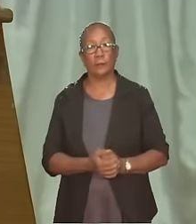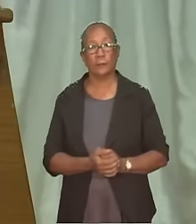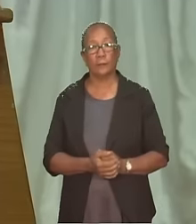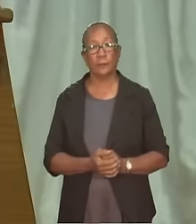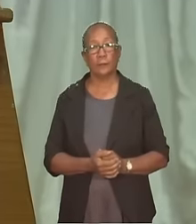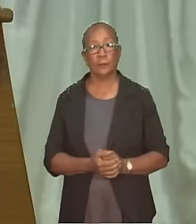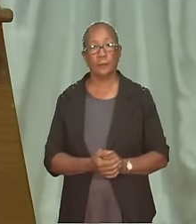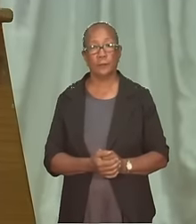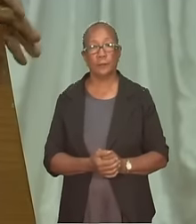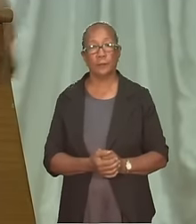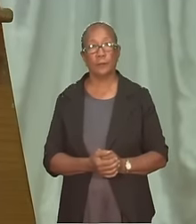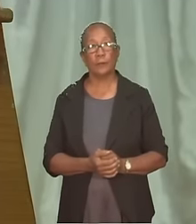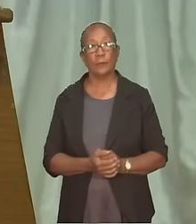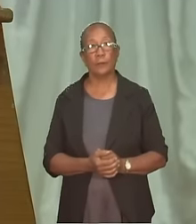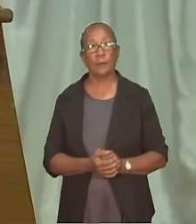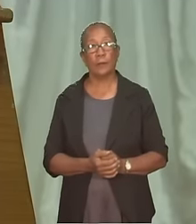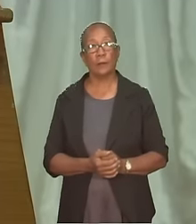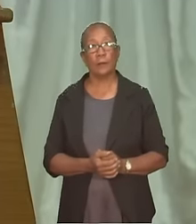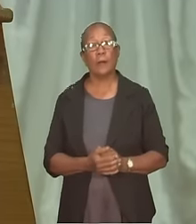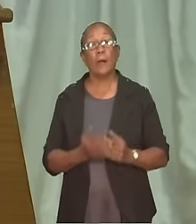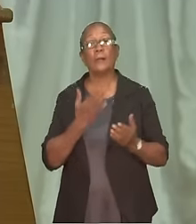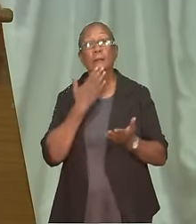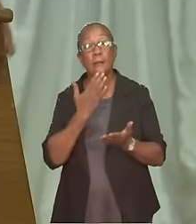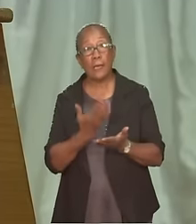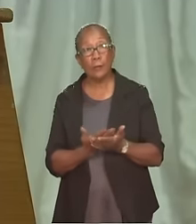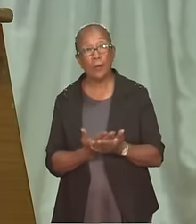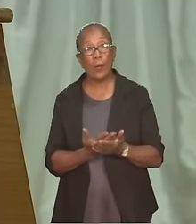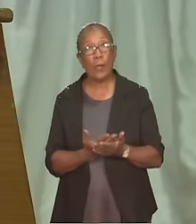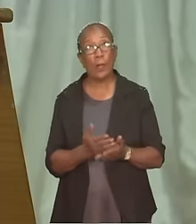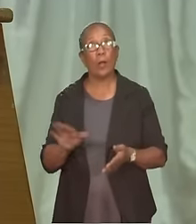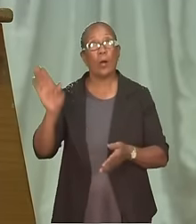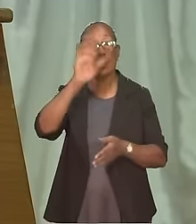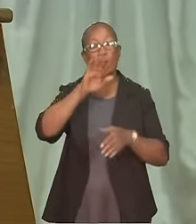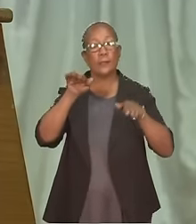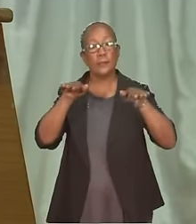door. Mag ik u bedanken en God bless you.